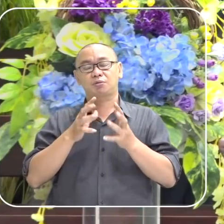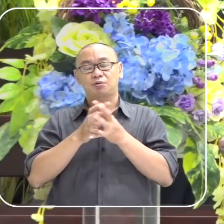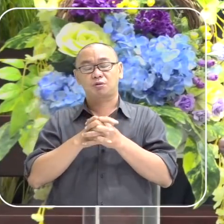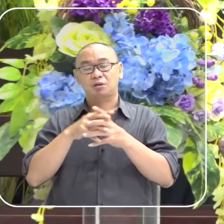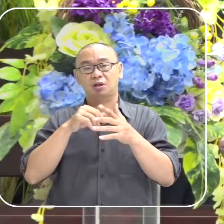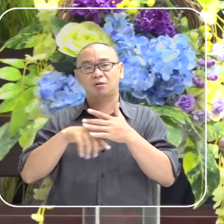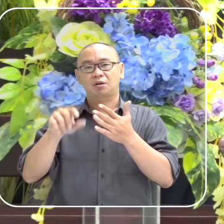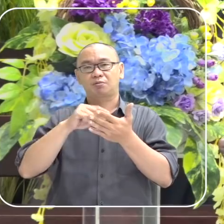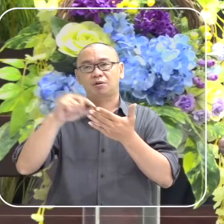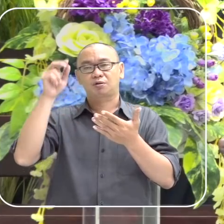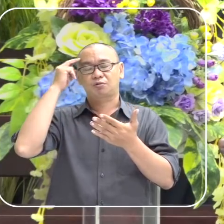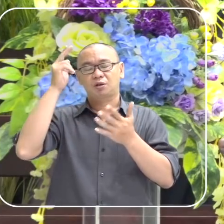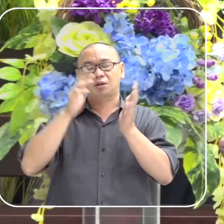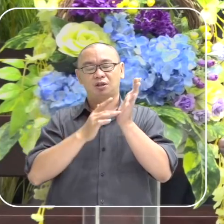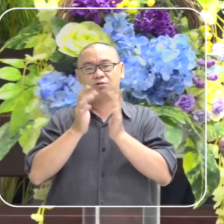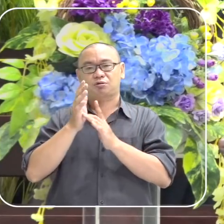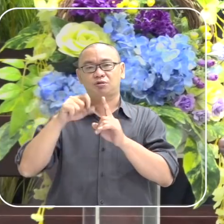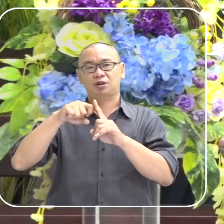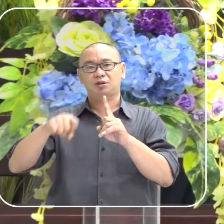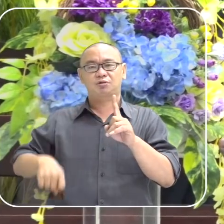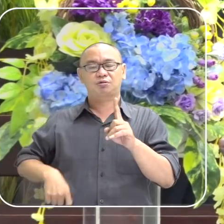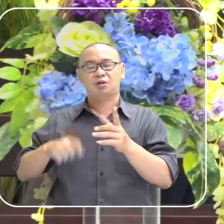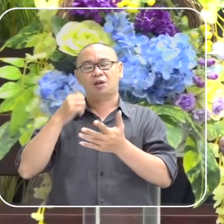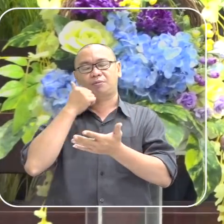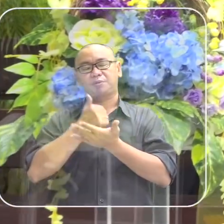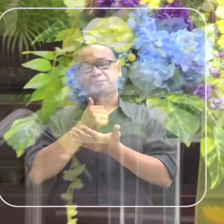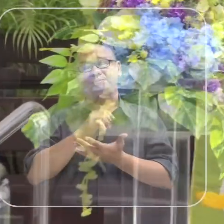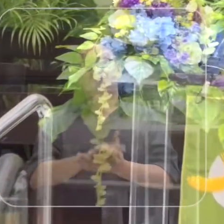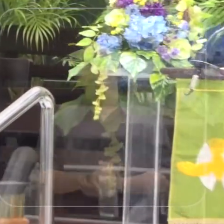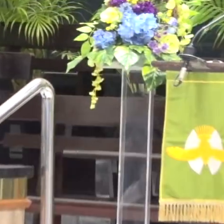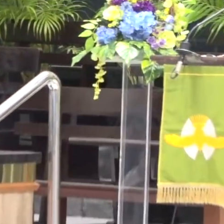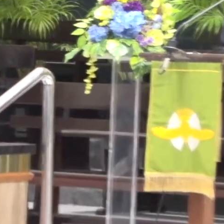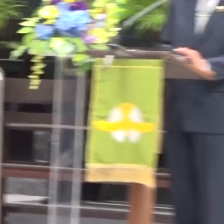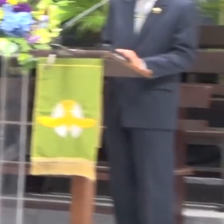Kami berdoa di dalam nama Tuhan Yesus Kristus. Amin.